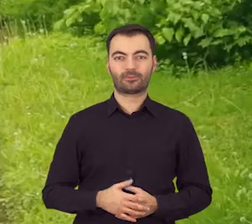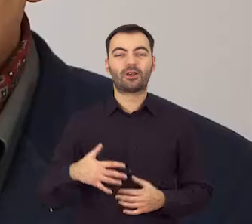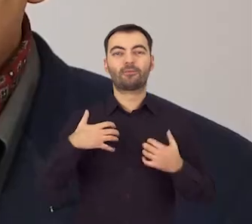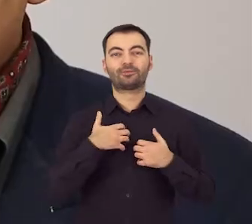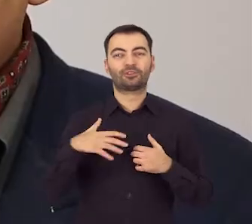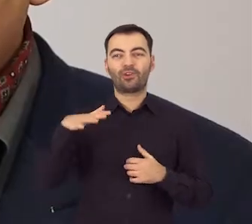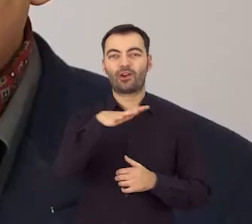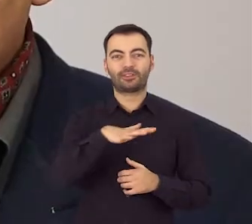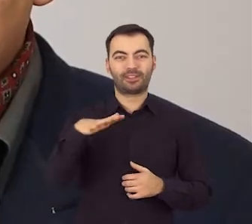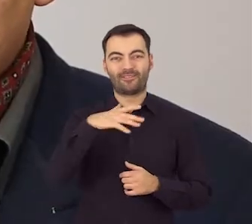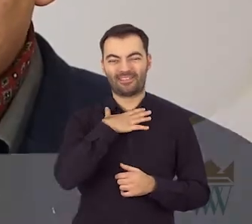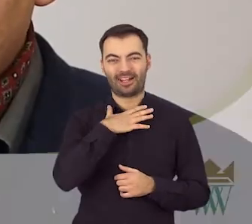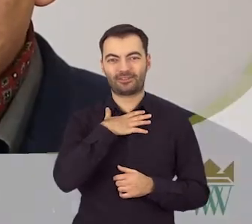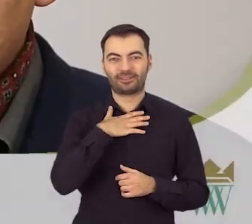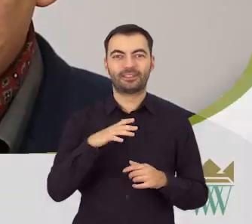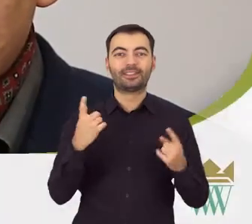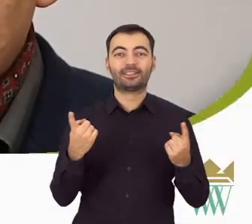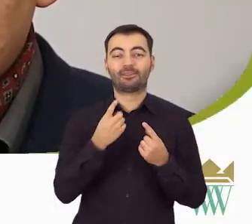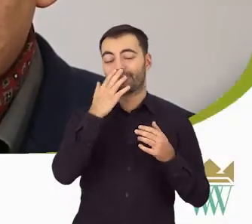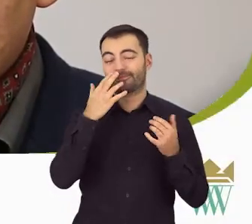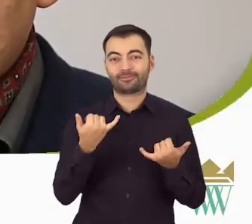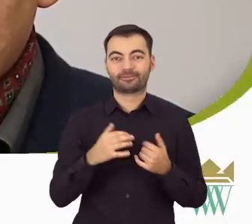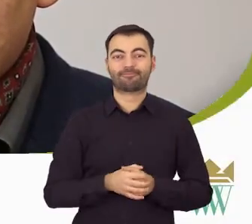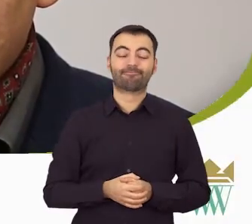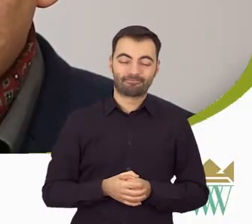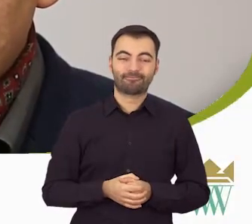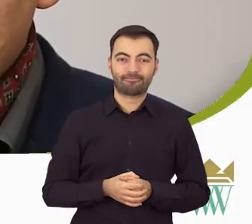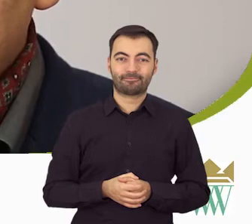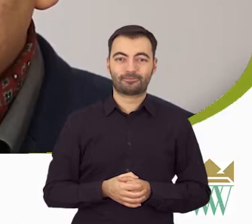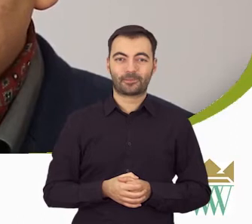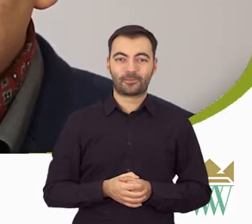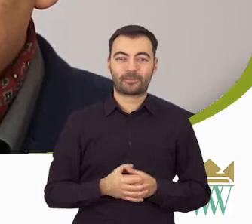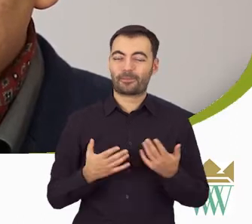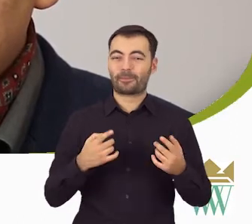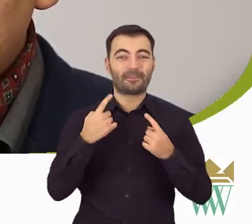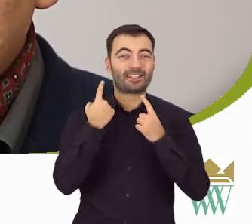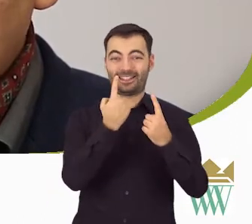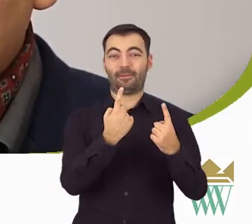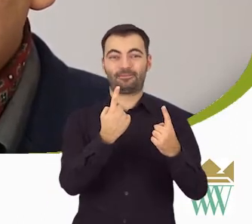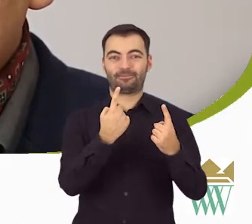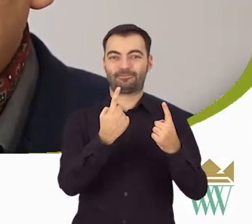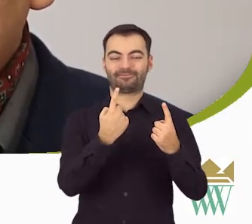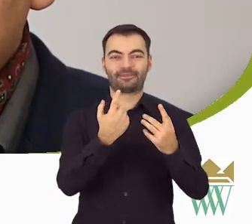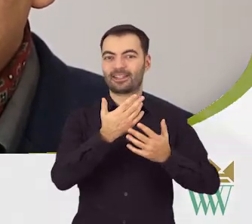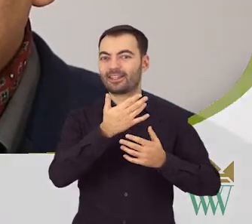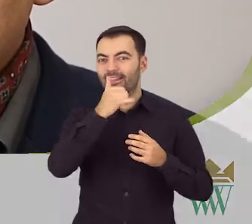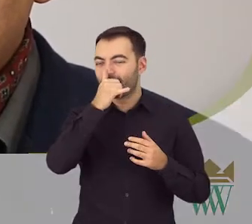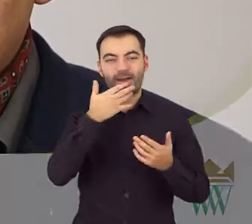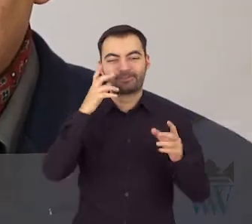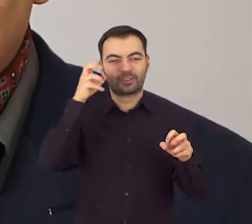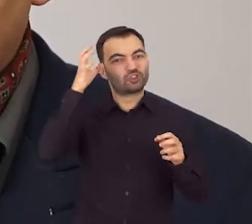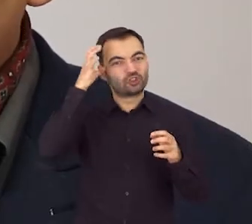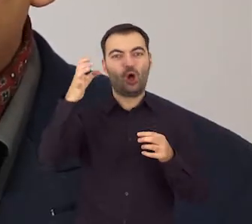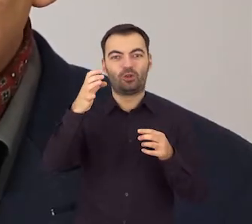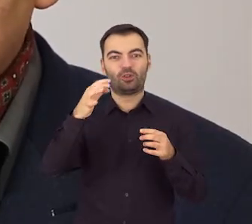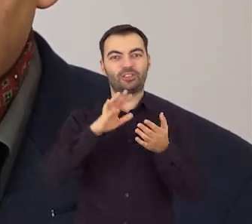Środowisko przyrodnicze tutaj w Wilanowie jest w takiej sytuacji, że doszło do takiego momentu, że już samo nie ma